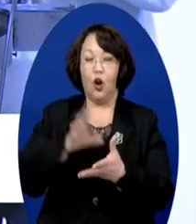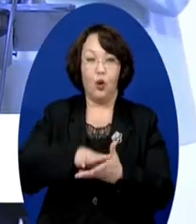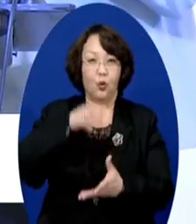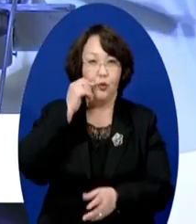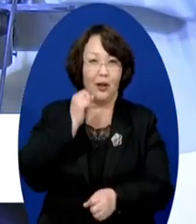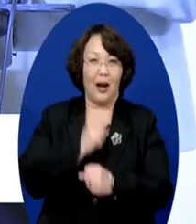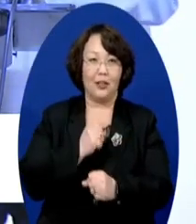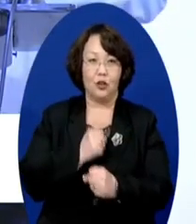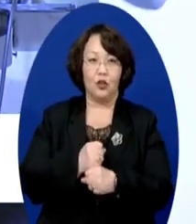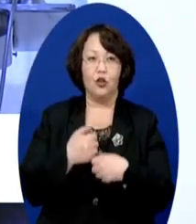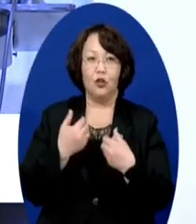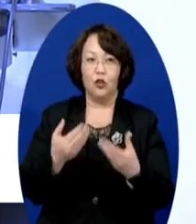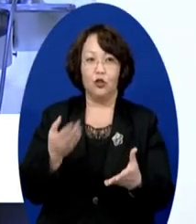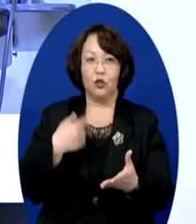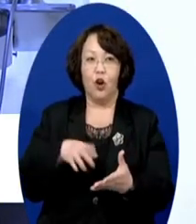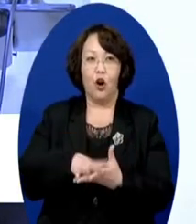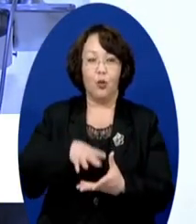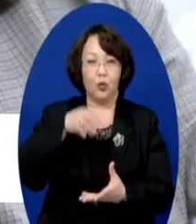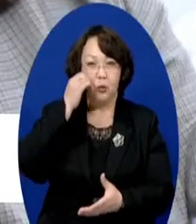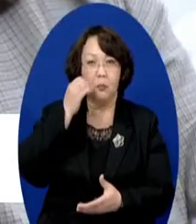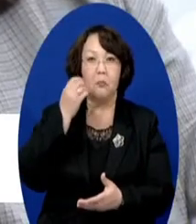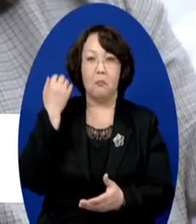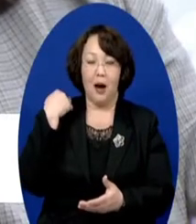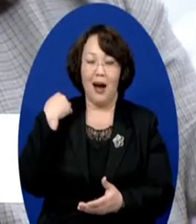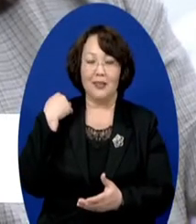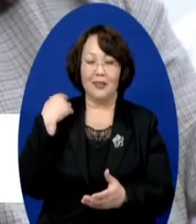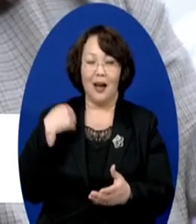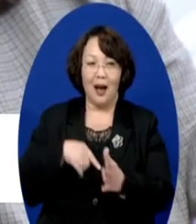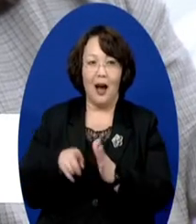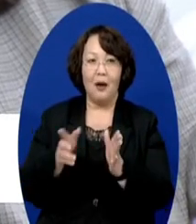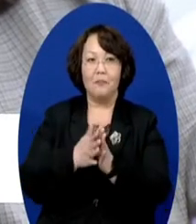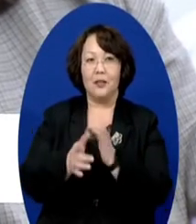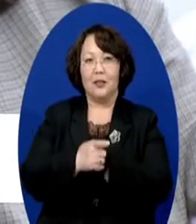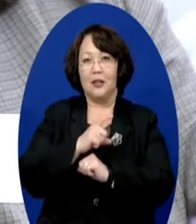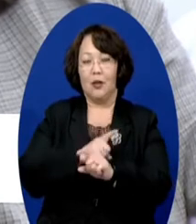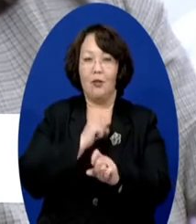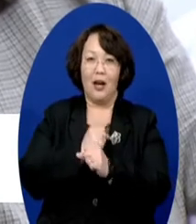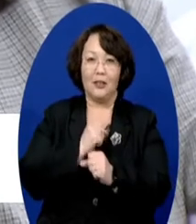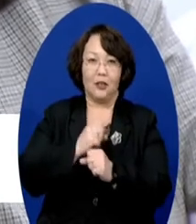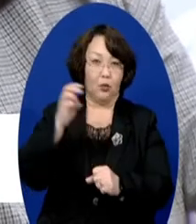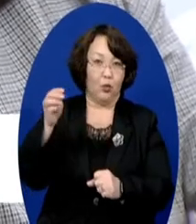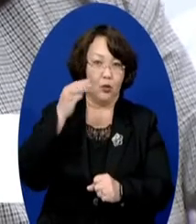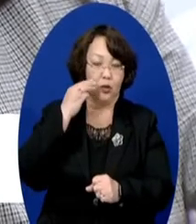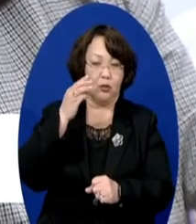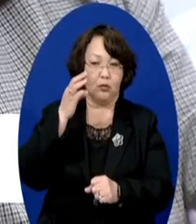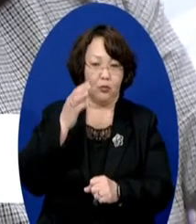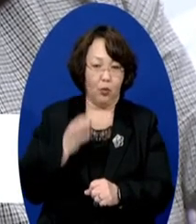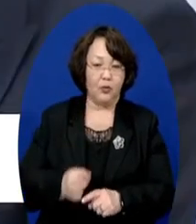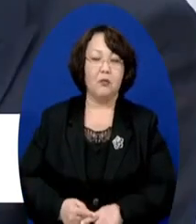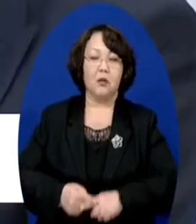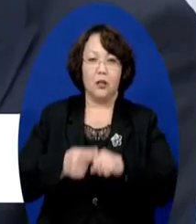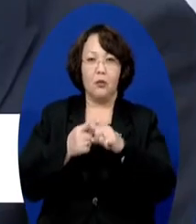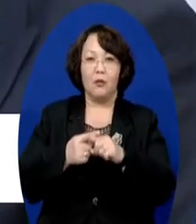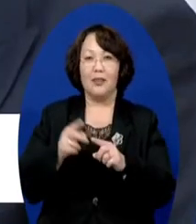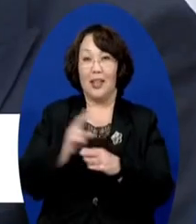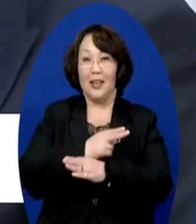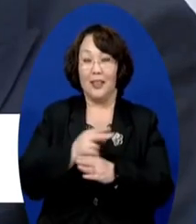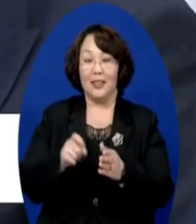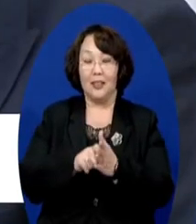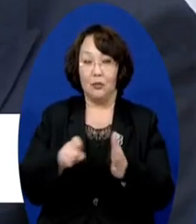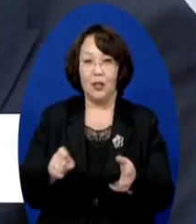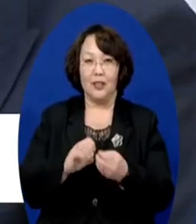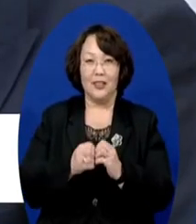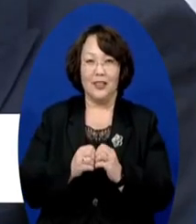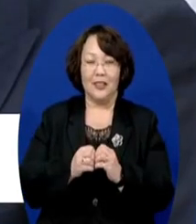оюутан ажил олгогчтойгоо оюутан байхаас хамтарч тухайн мэргэжлэр ажиллах арга туршлагаа нэмэгдүүлдэг. Дадлага хийх